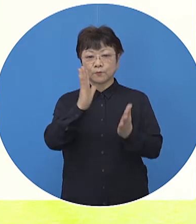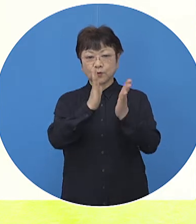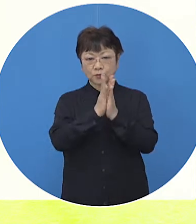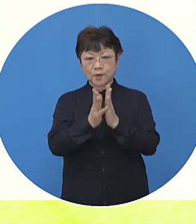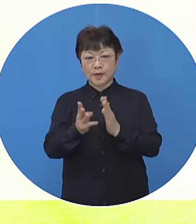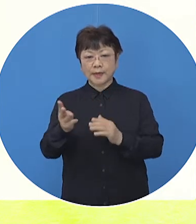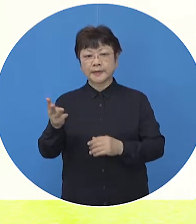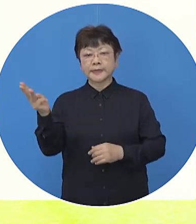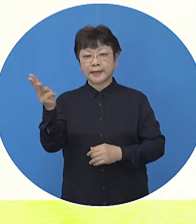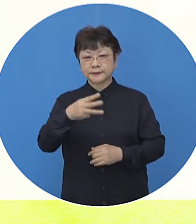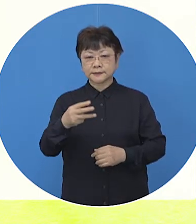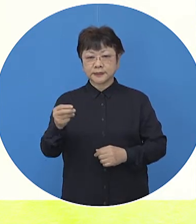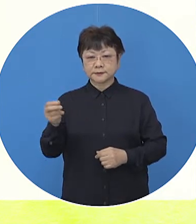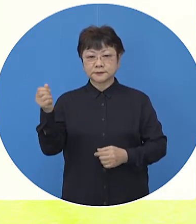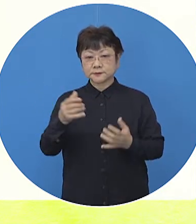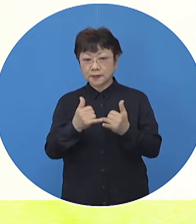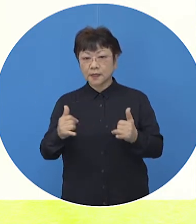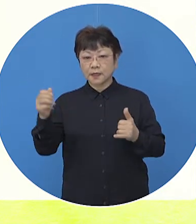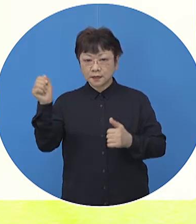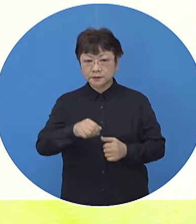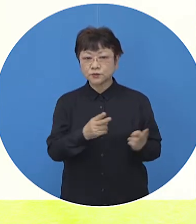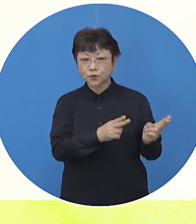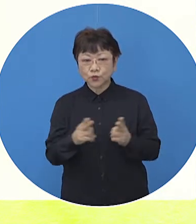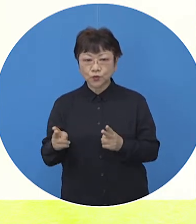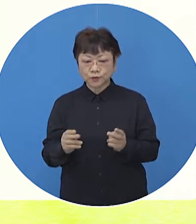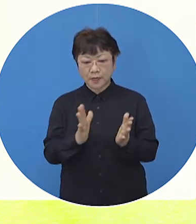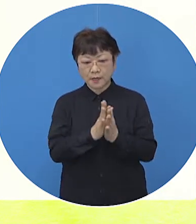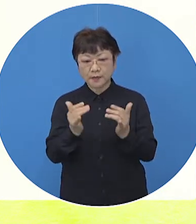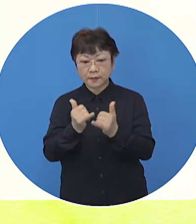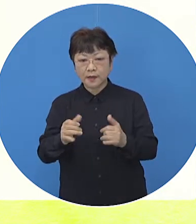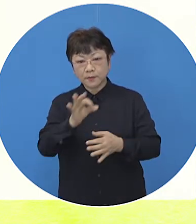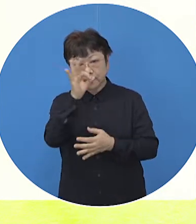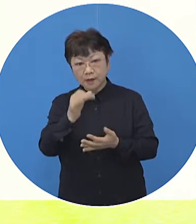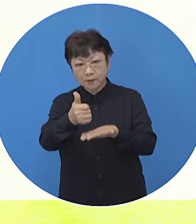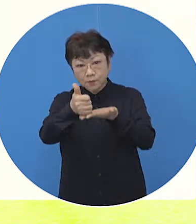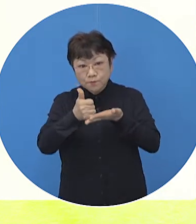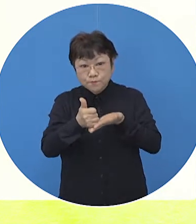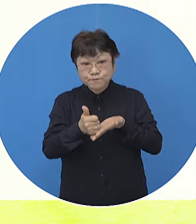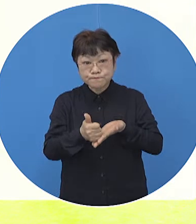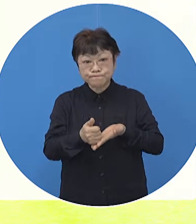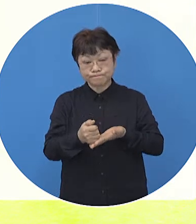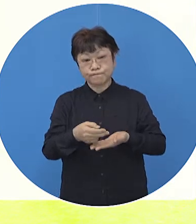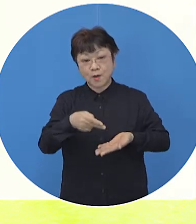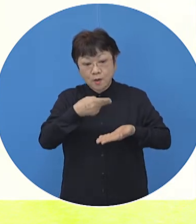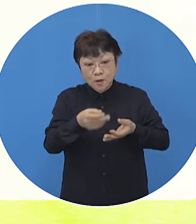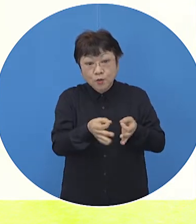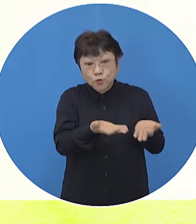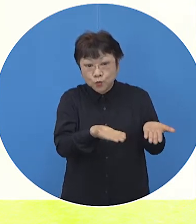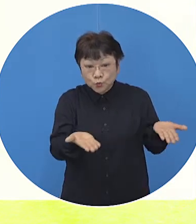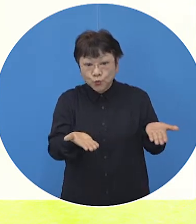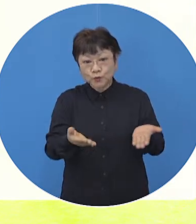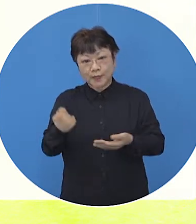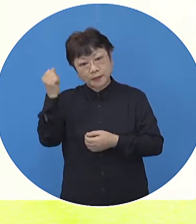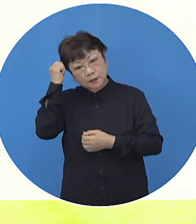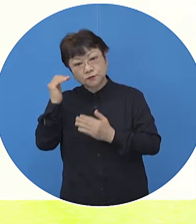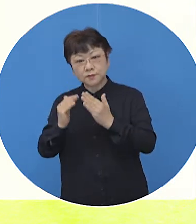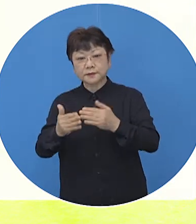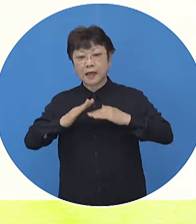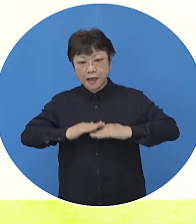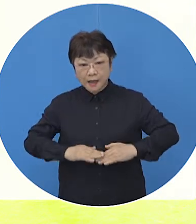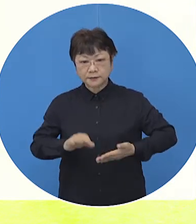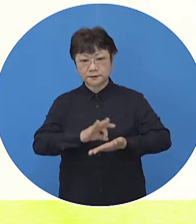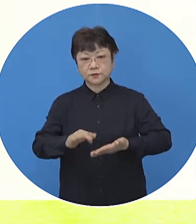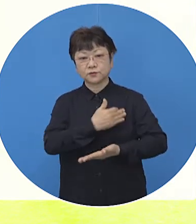鹿児島県第三者認証制度は県民や観光客が飲食店や宿泊施設を安心して利用できる